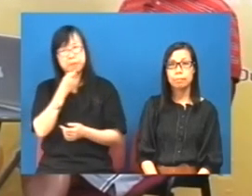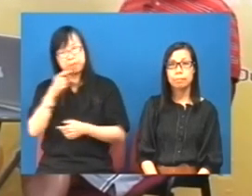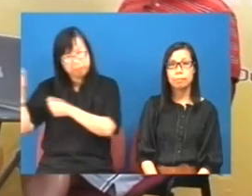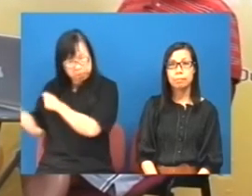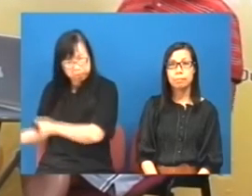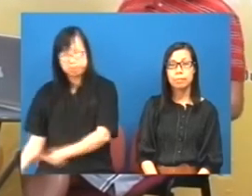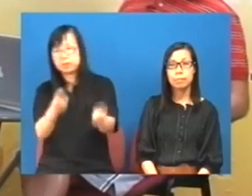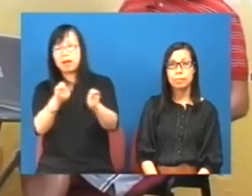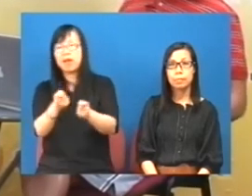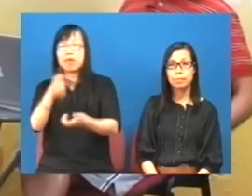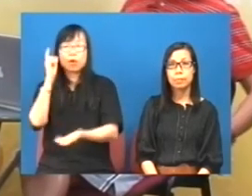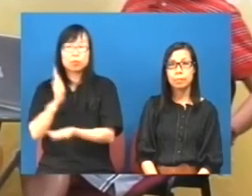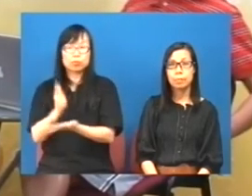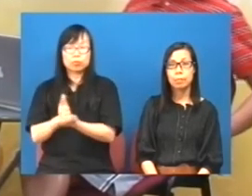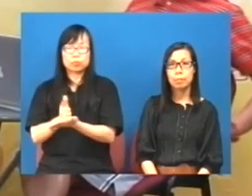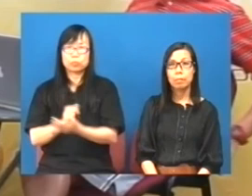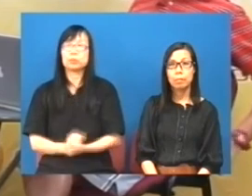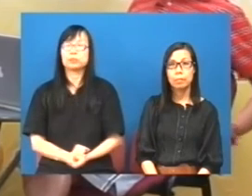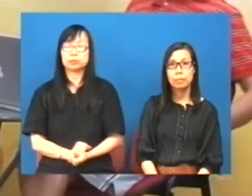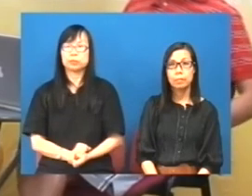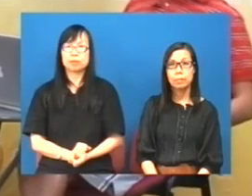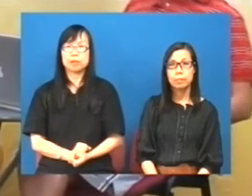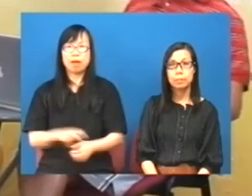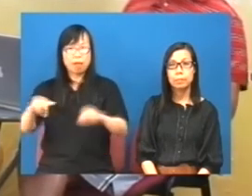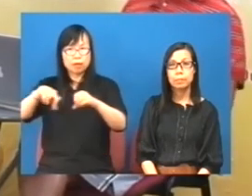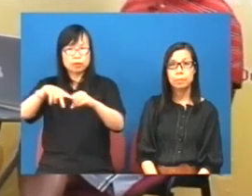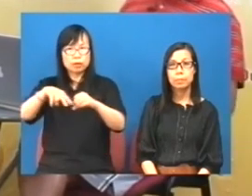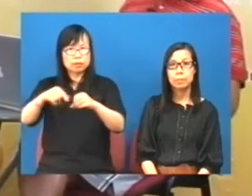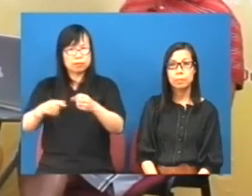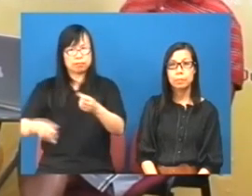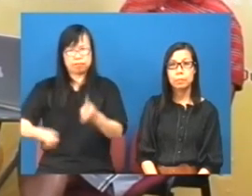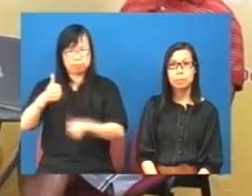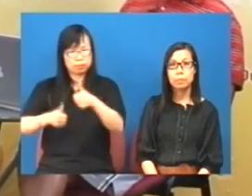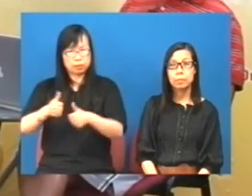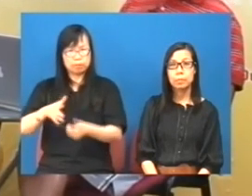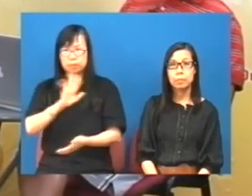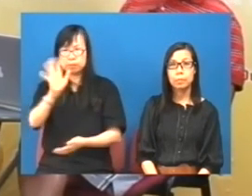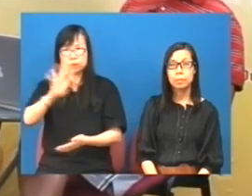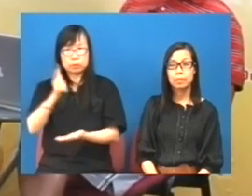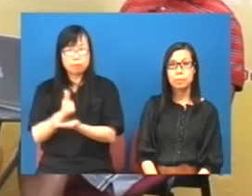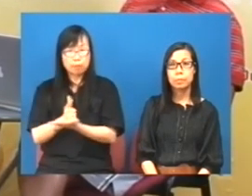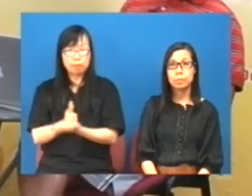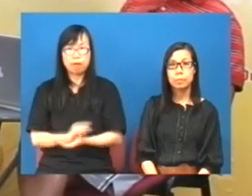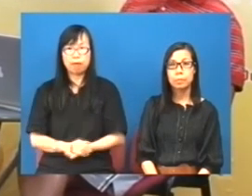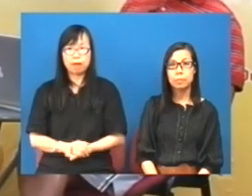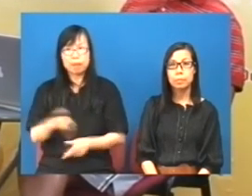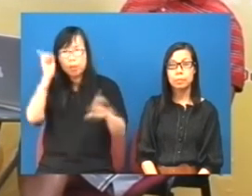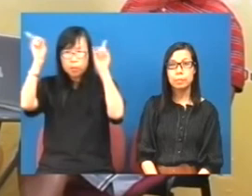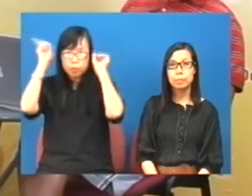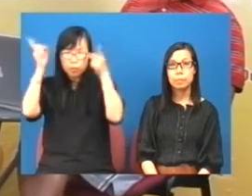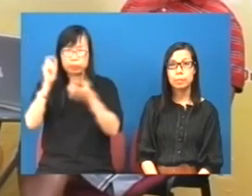他經常說高爾夫球很重要為何足球賽不重要足球賽可以亂搞